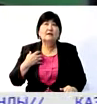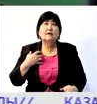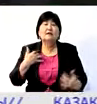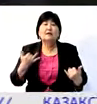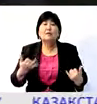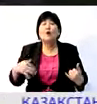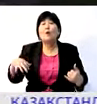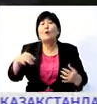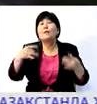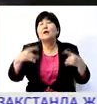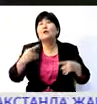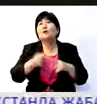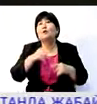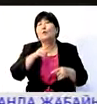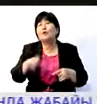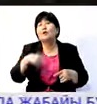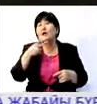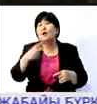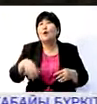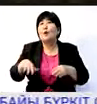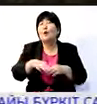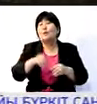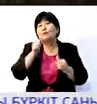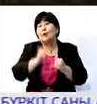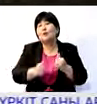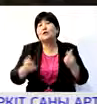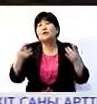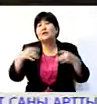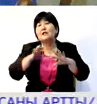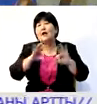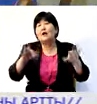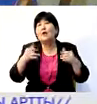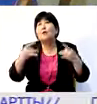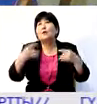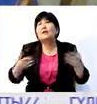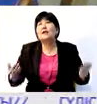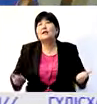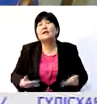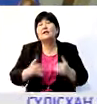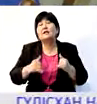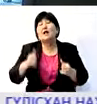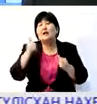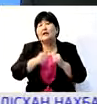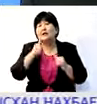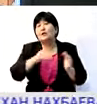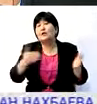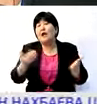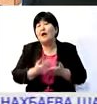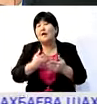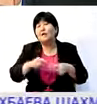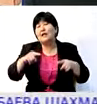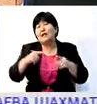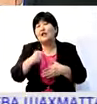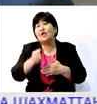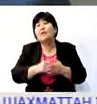Міне, облыстық телеарна сол уақыттан бері көзқарақты көрерменге үздіксіз хабар таратып келеді. Бүгінде телеарнаның тынысы кеңейіп, жыл өткен сайын ақпараттық техникалық